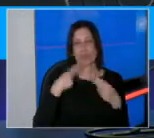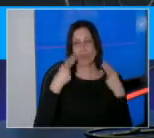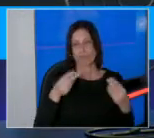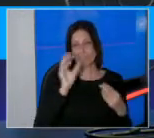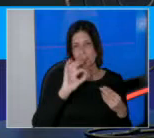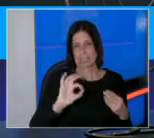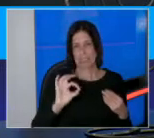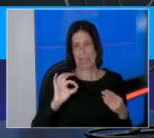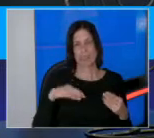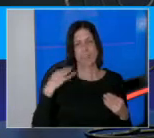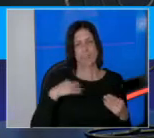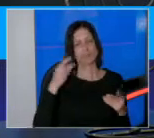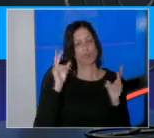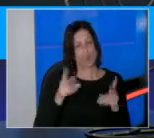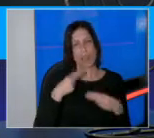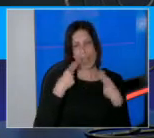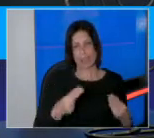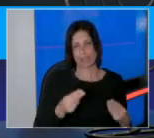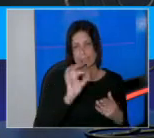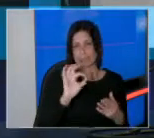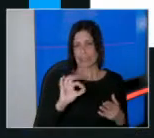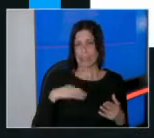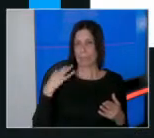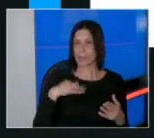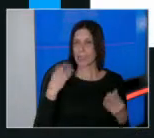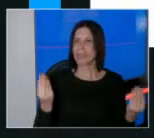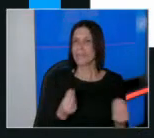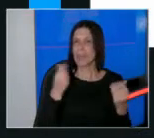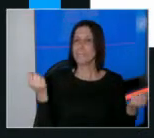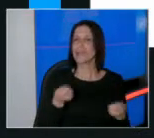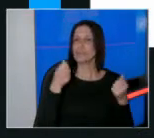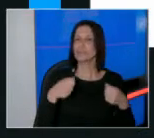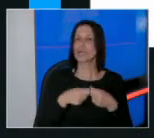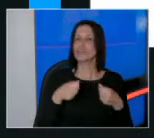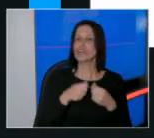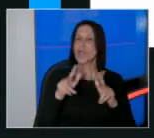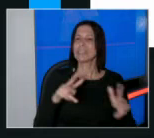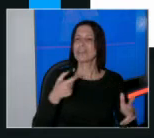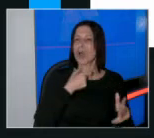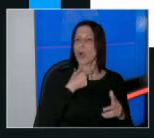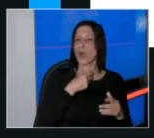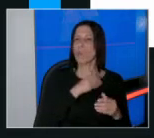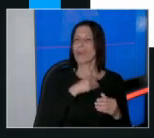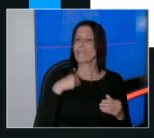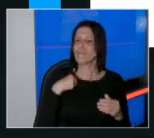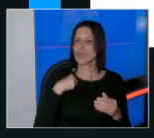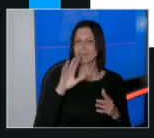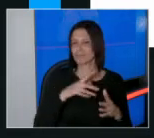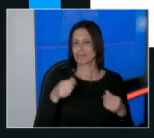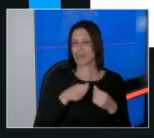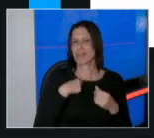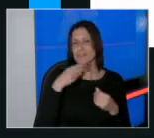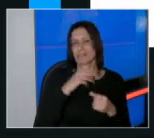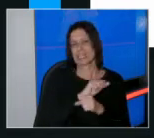כדי שתוכלי להגיב לי במשפט, והנה הדברים עם משרד הבריאות. הדברים שפורסמו לגבי מצב חירום רפואי הוצאו מהקשרם, ואנו מצטערים על